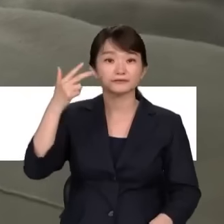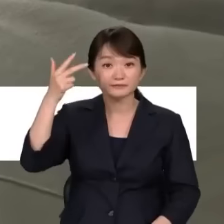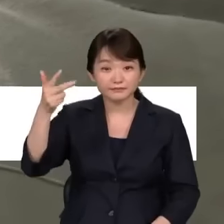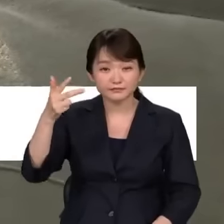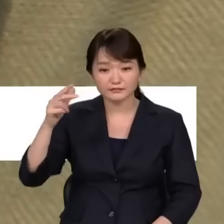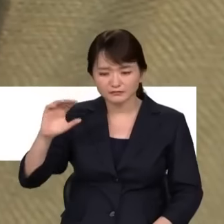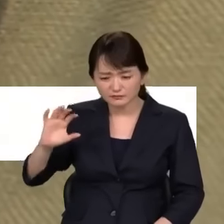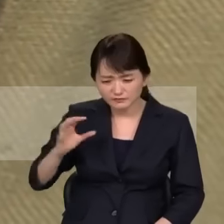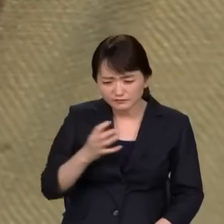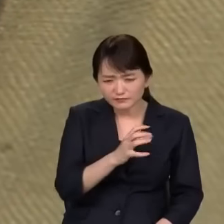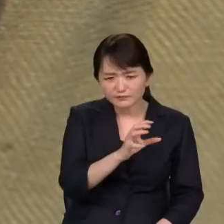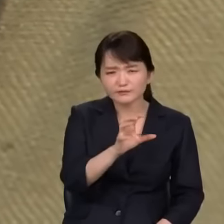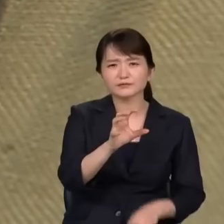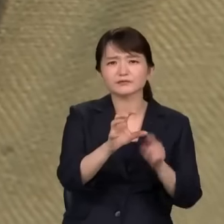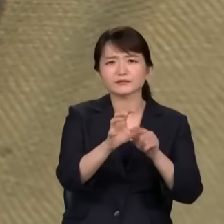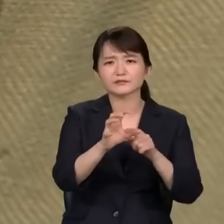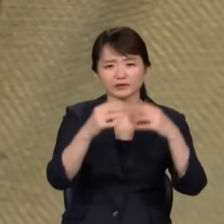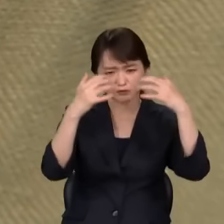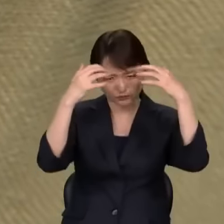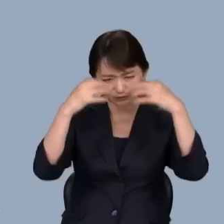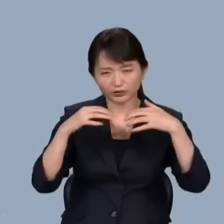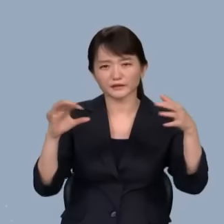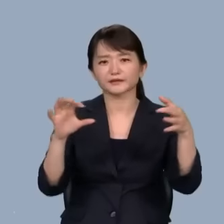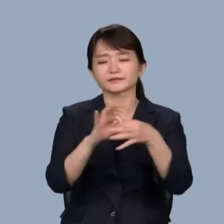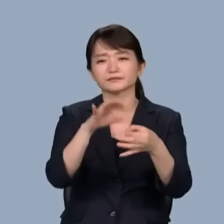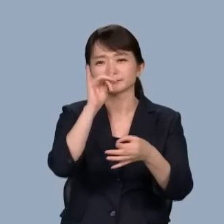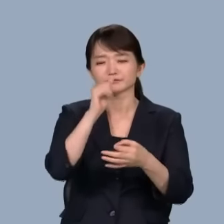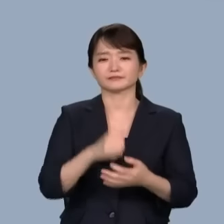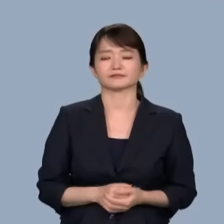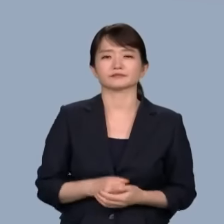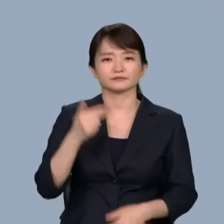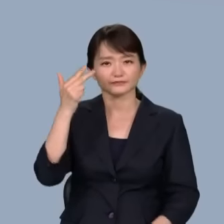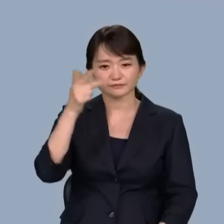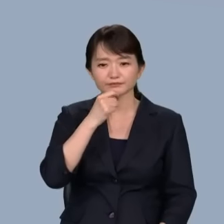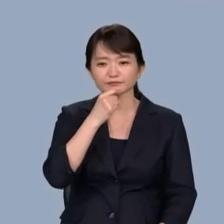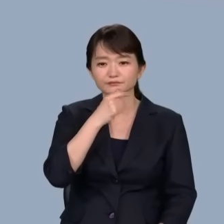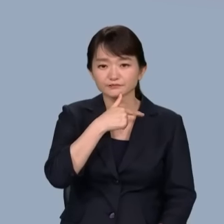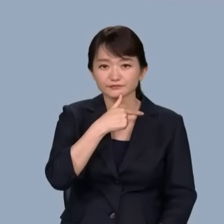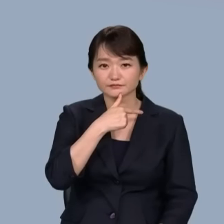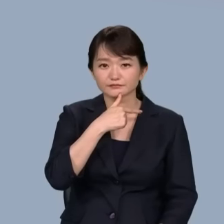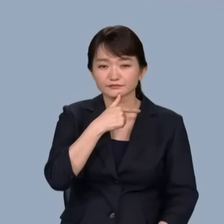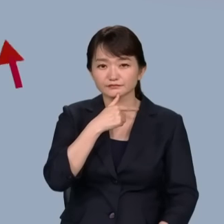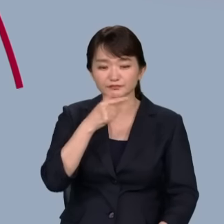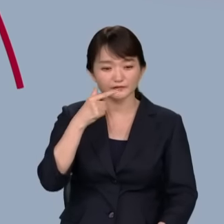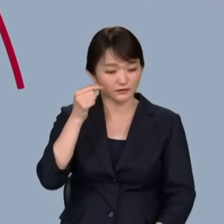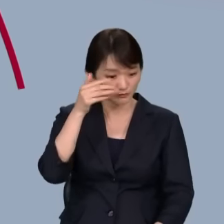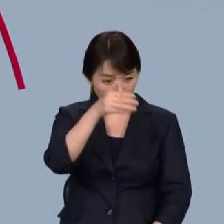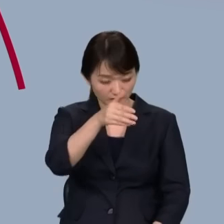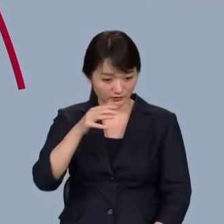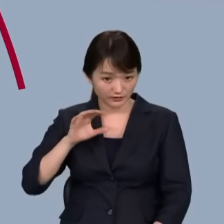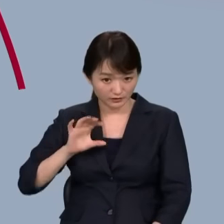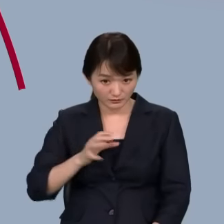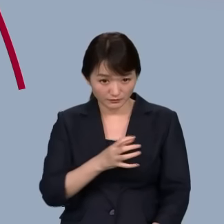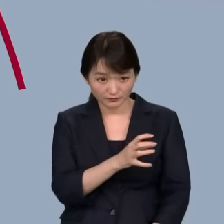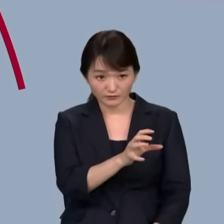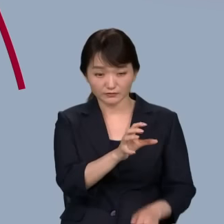산산의 행방이 폭염에 영향을 미칩니다. 일단 다음 주 초까지 태풍이 일본 열도를 향해 올라오는